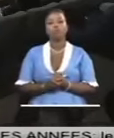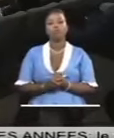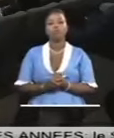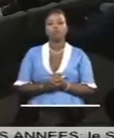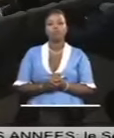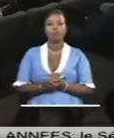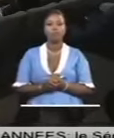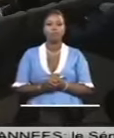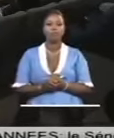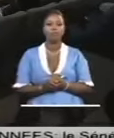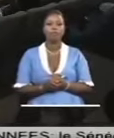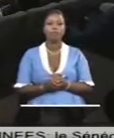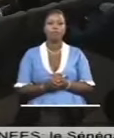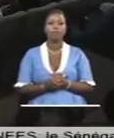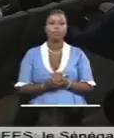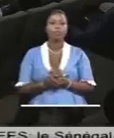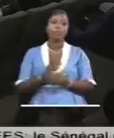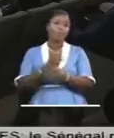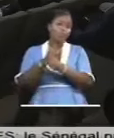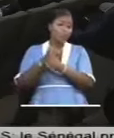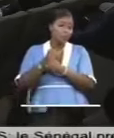afriain le